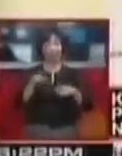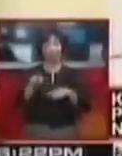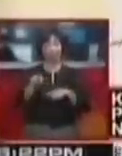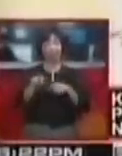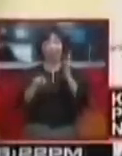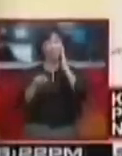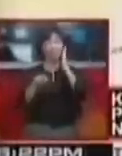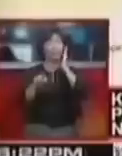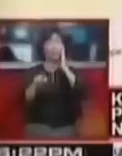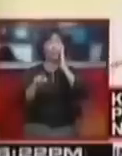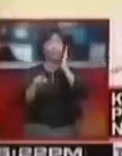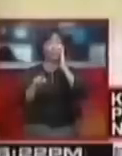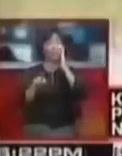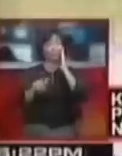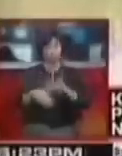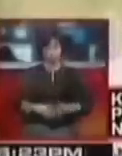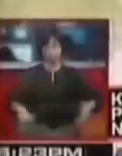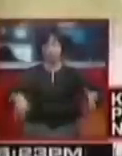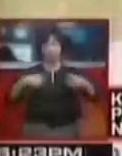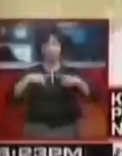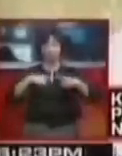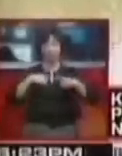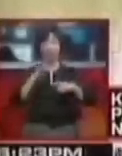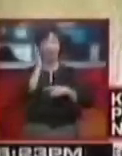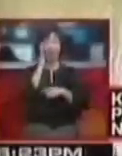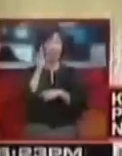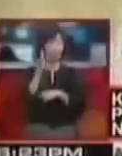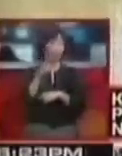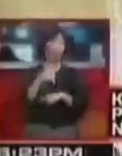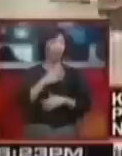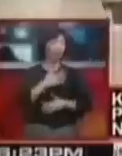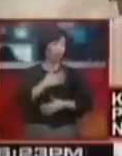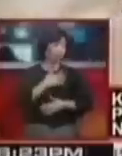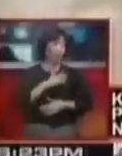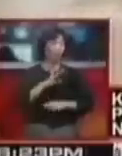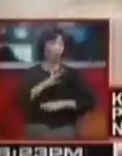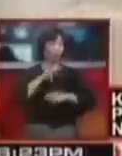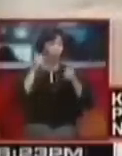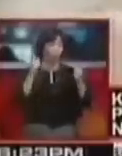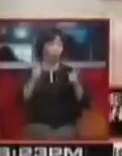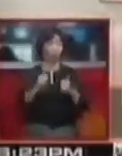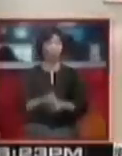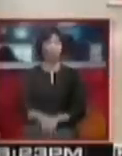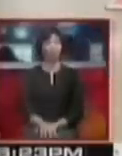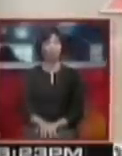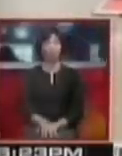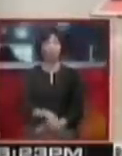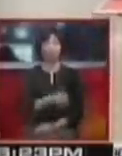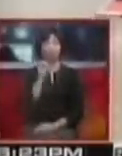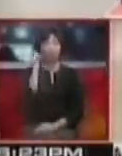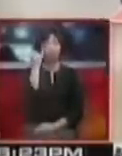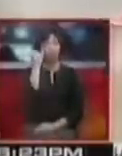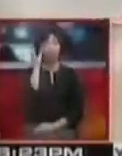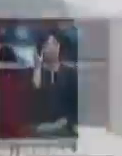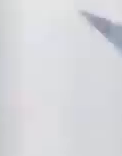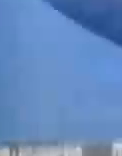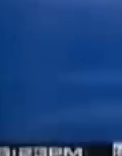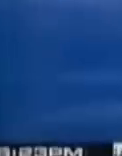yan, kilalang kilala ko mga suot niya. Panatag na dahil nakita ko na ang anak ko. Jade De Castro, News